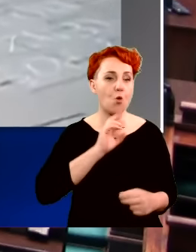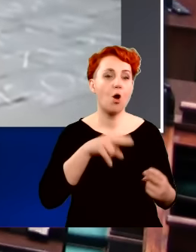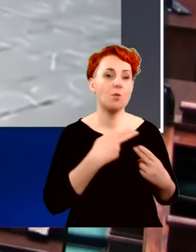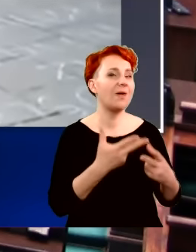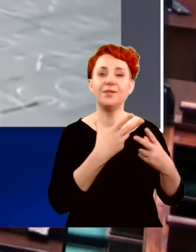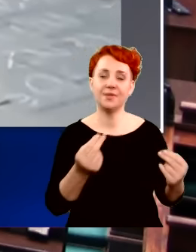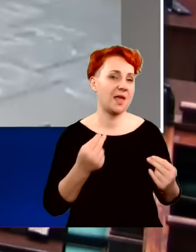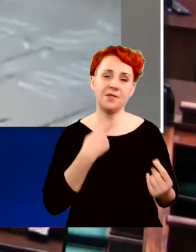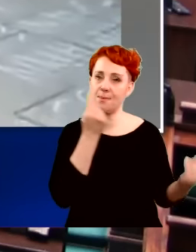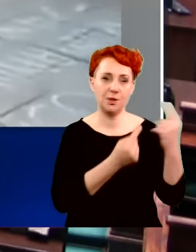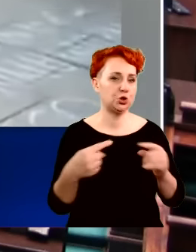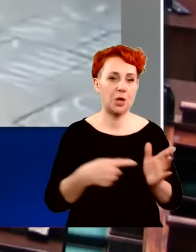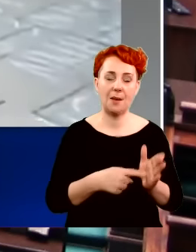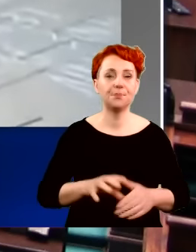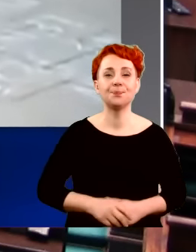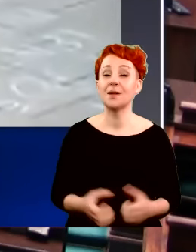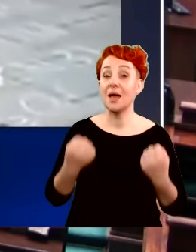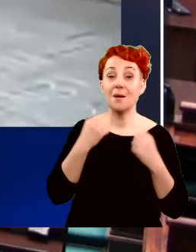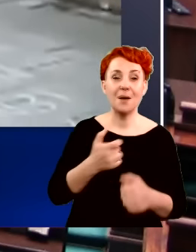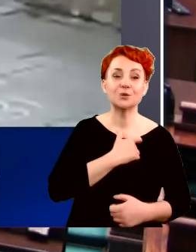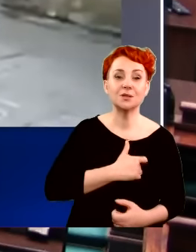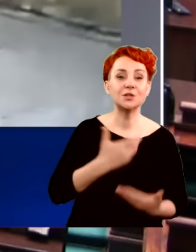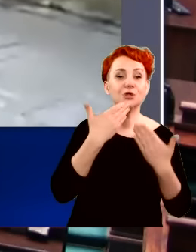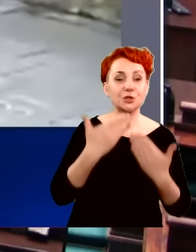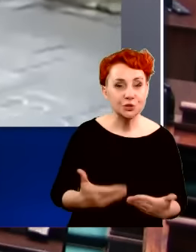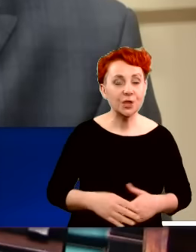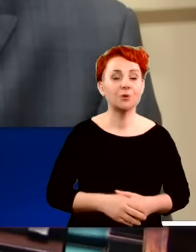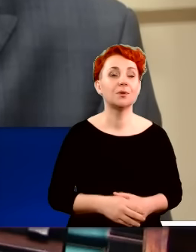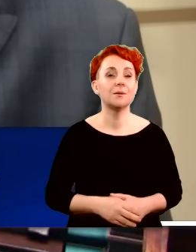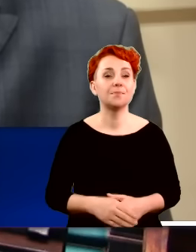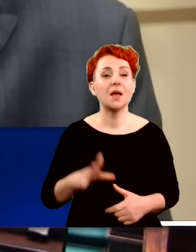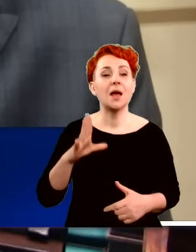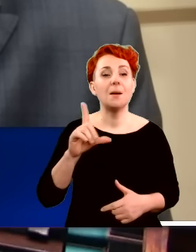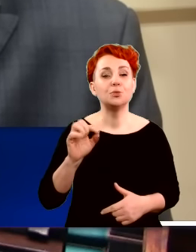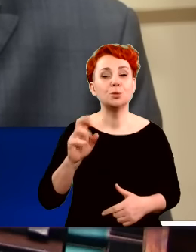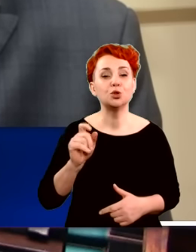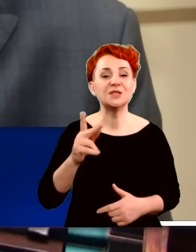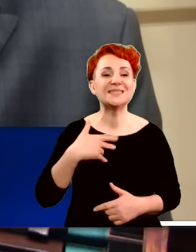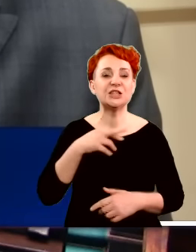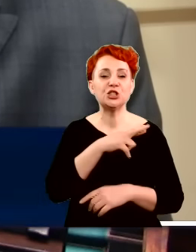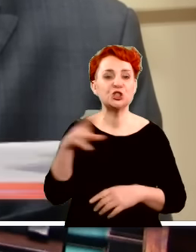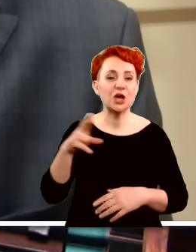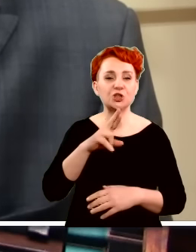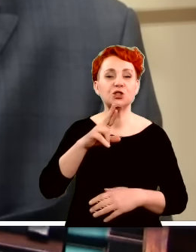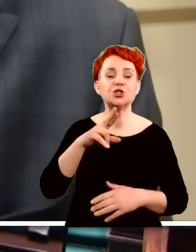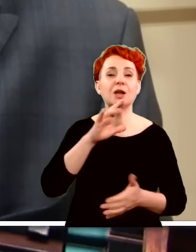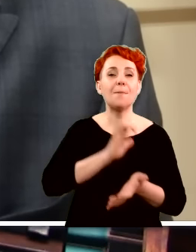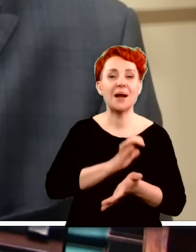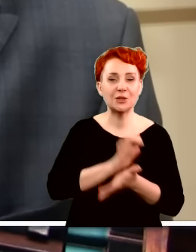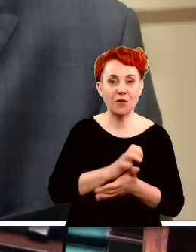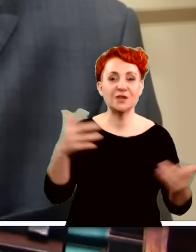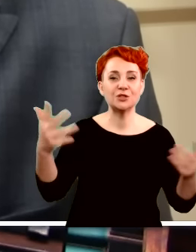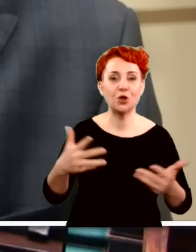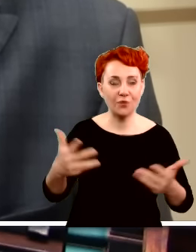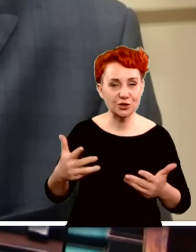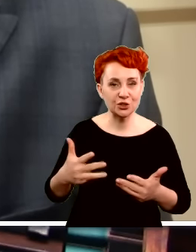uważam bardzo serdecznie dziękuję pan sędzia bomie przymusiński rzecznik stowarzyszenia rzecznik prasowy stowarzyszenia sędziów polskich